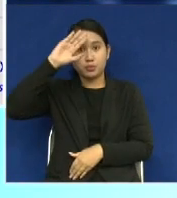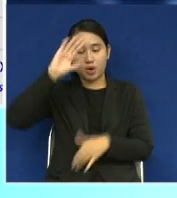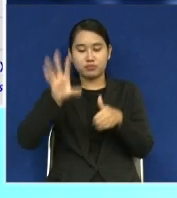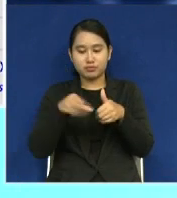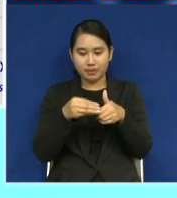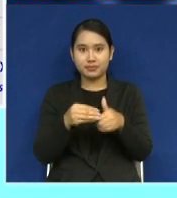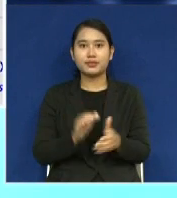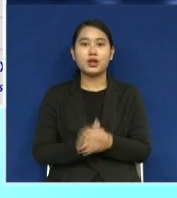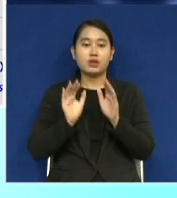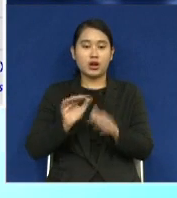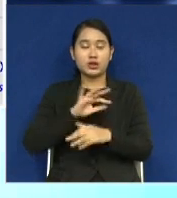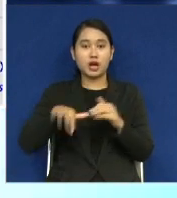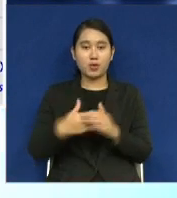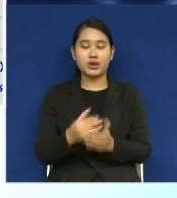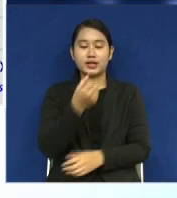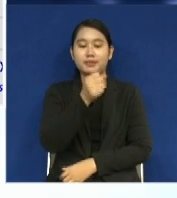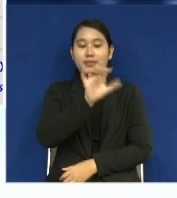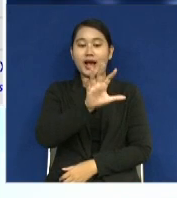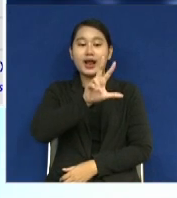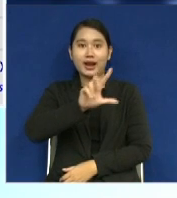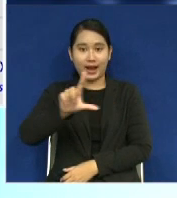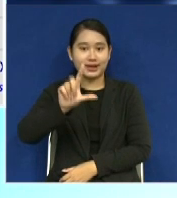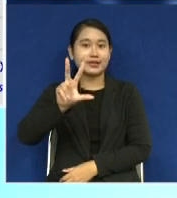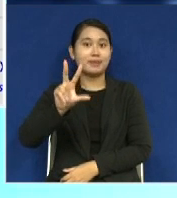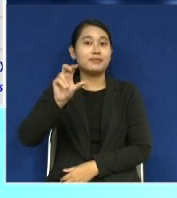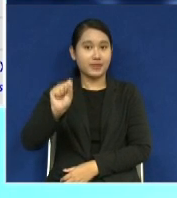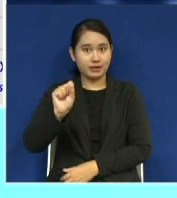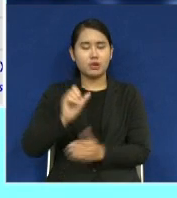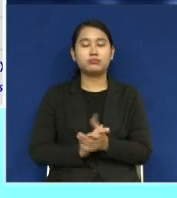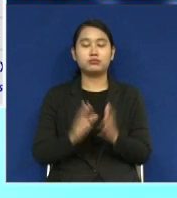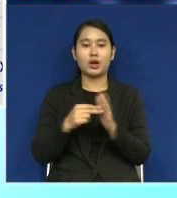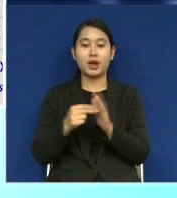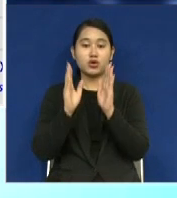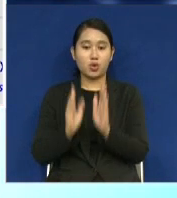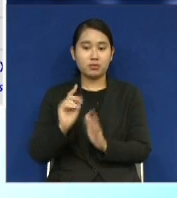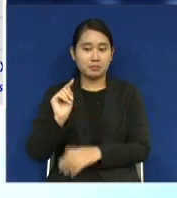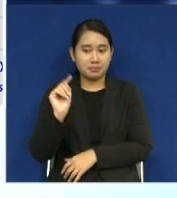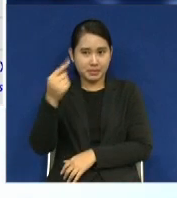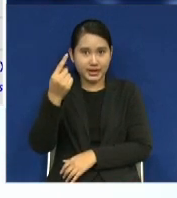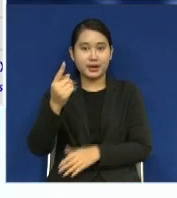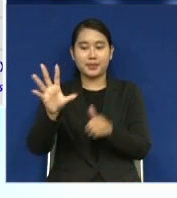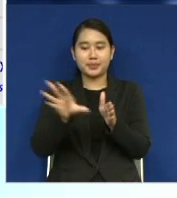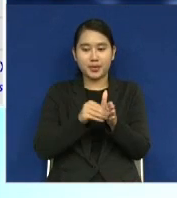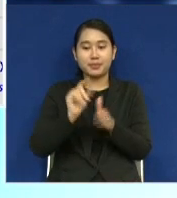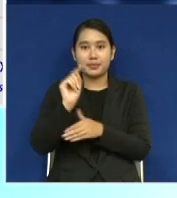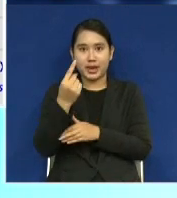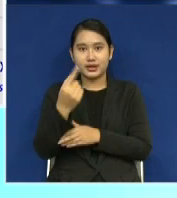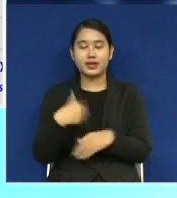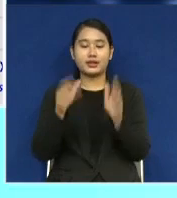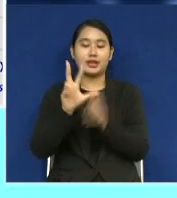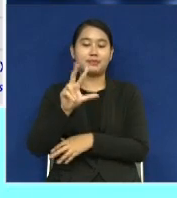ากกว่า 15,300,000 รายแล้วนะคะโดยเป็นจำนวนผู้ป่วยรายใหม่มากถึงเกือบ 280,000 ราย